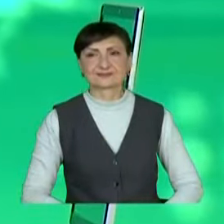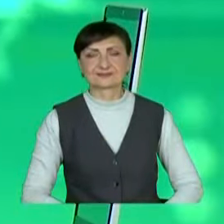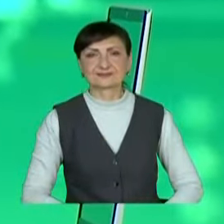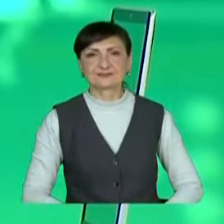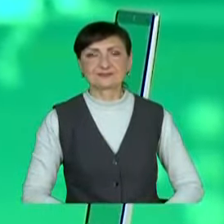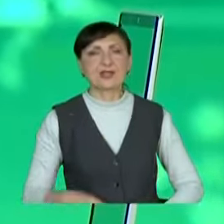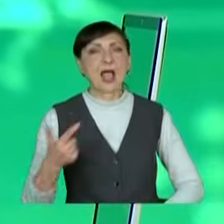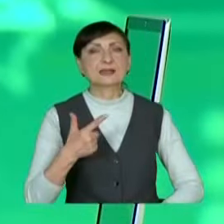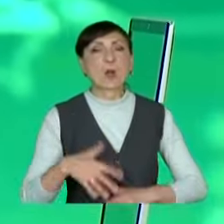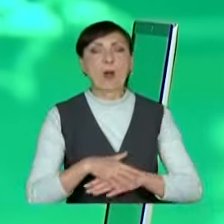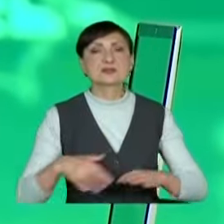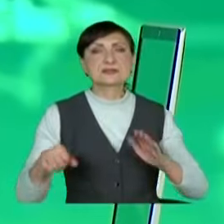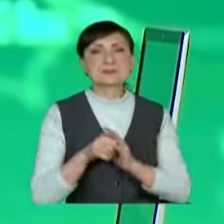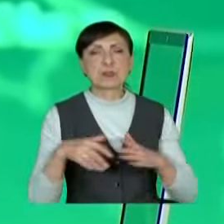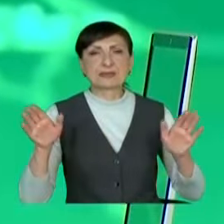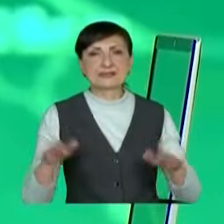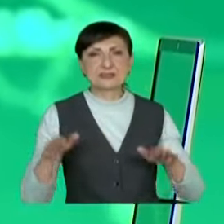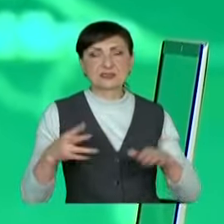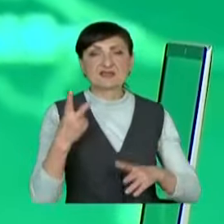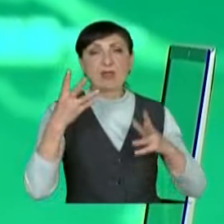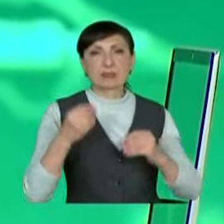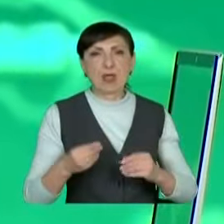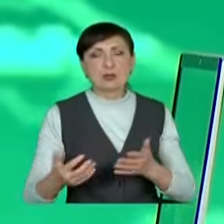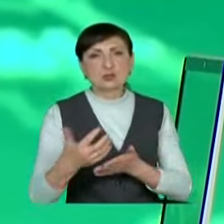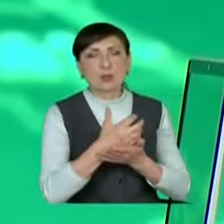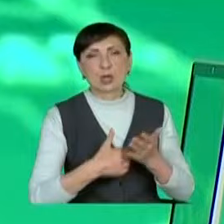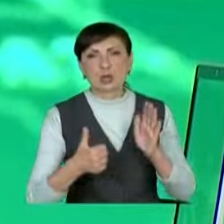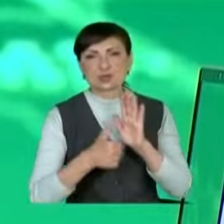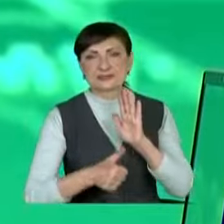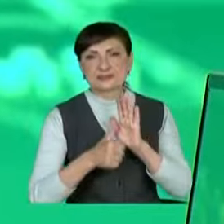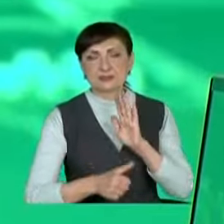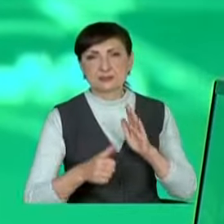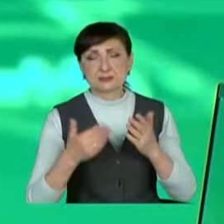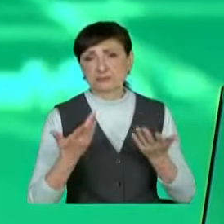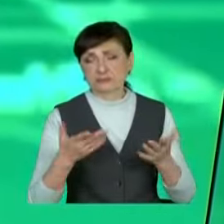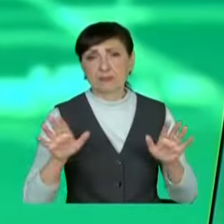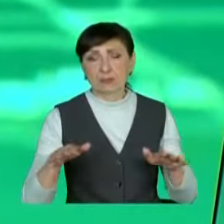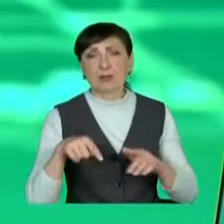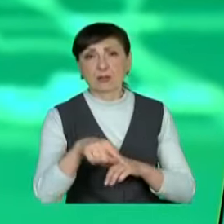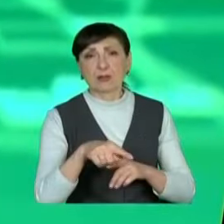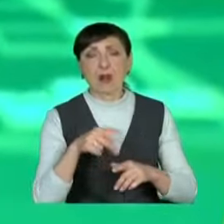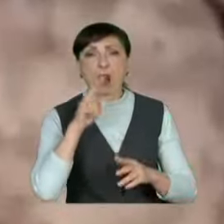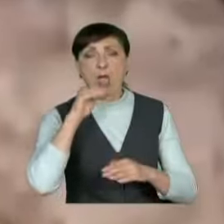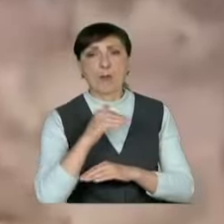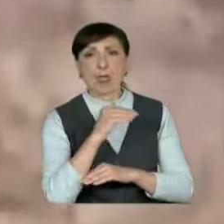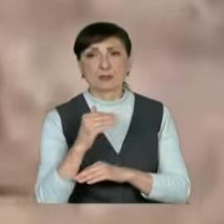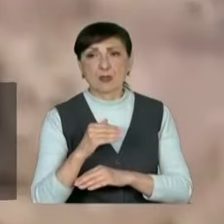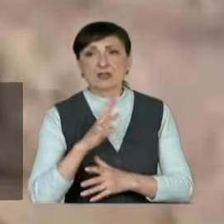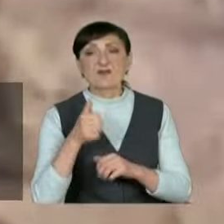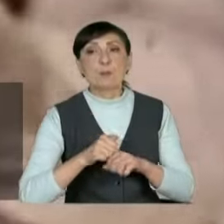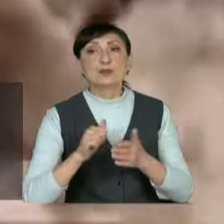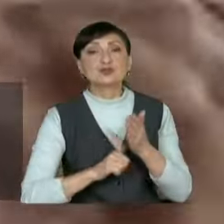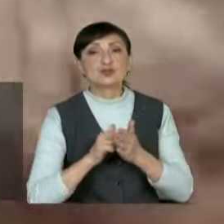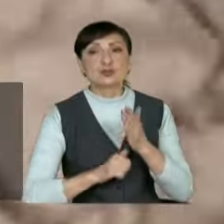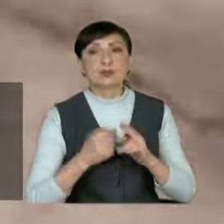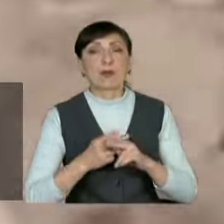В Атырау массово гибнут птицы. За два дня было собрано около 60 туш, среди которых оказались и лебеди. Основная причина